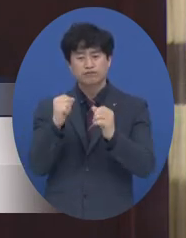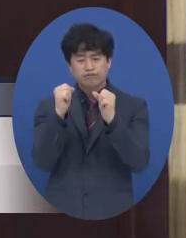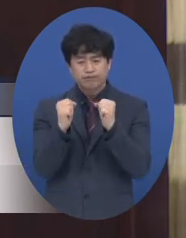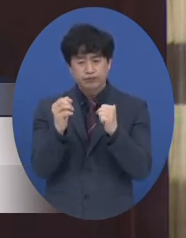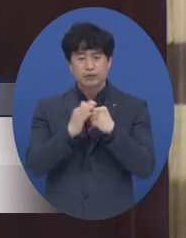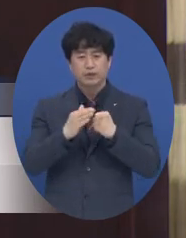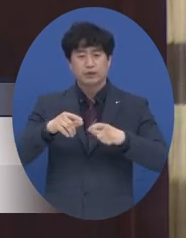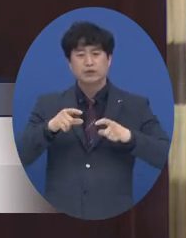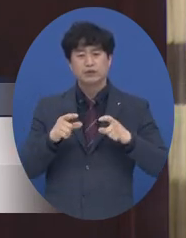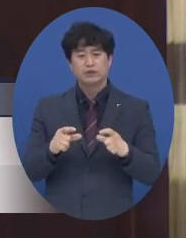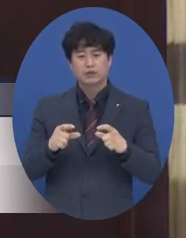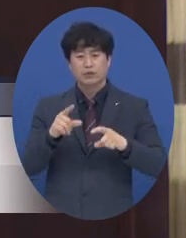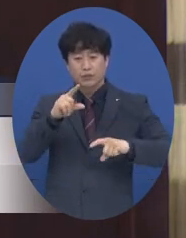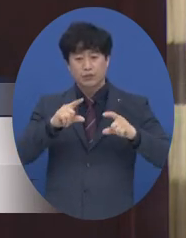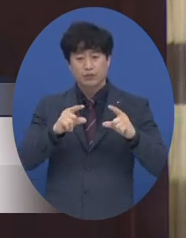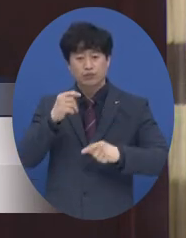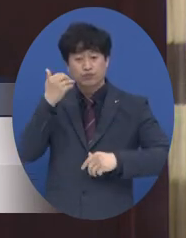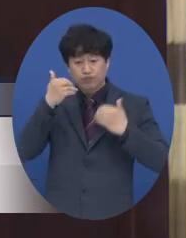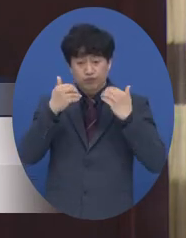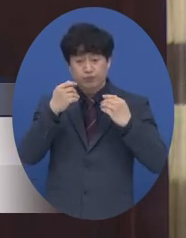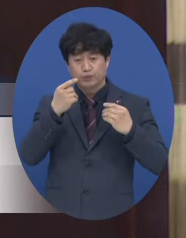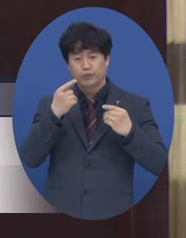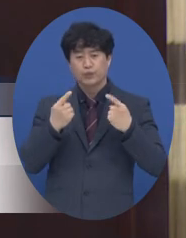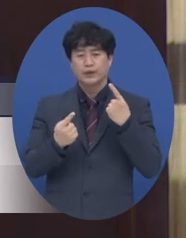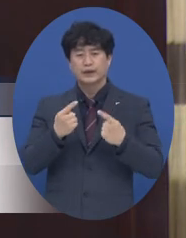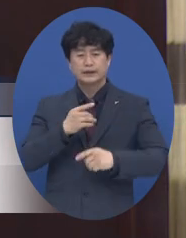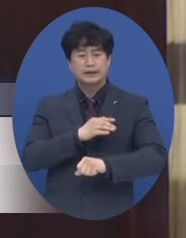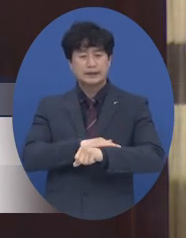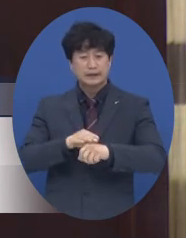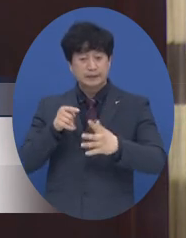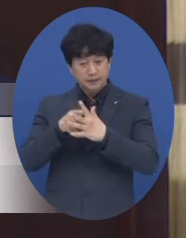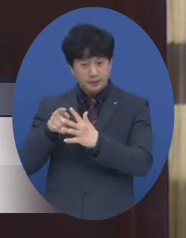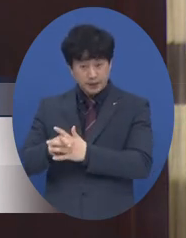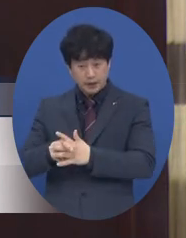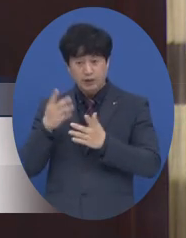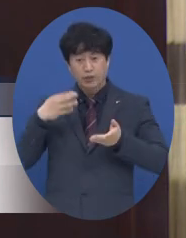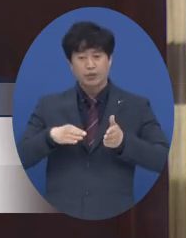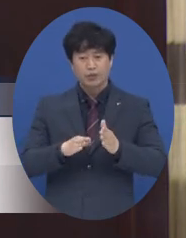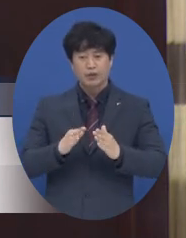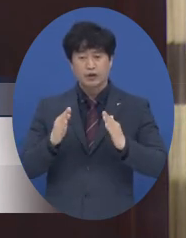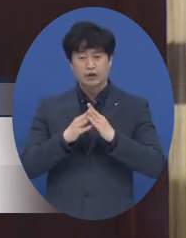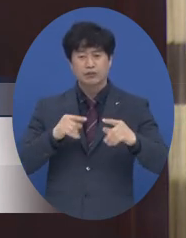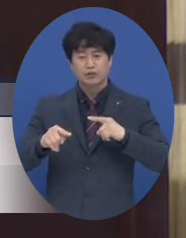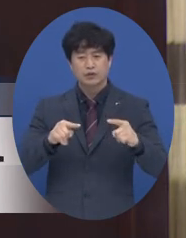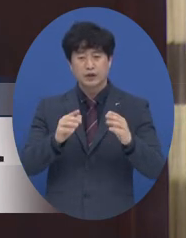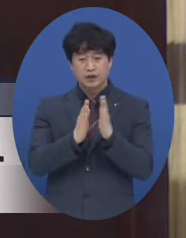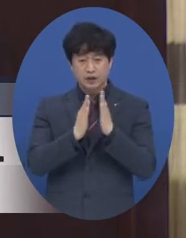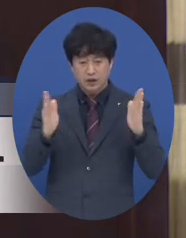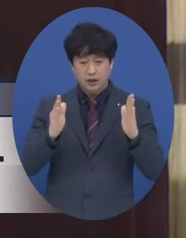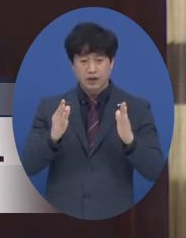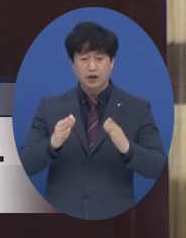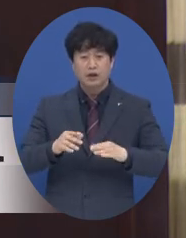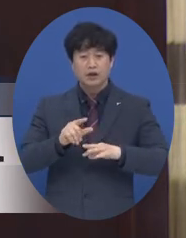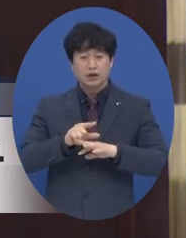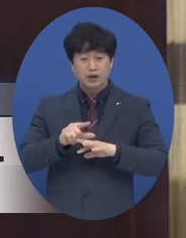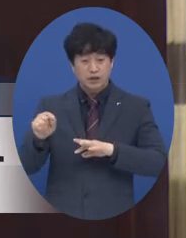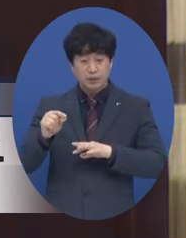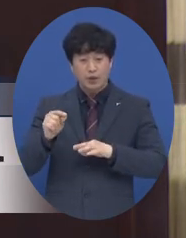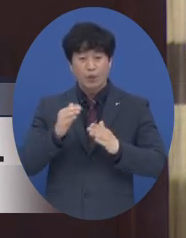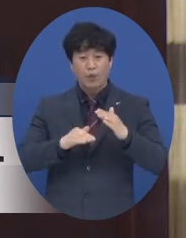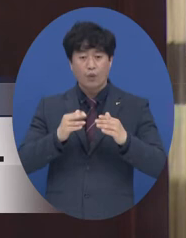지역 실정을 누구보다 잘 파악하고 있는 경기도가 주택 정책을 도입하고 지방 공기업들이